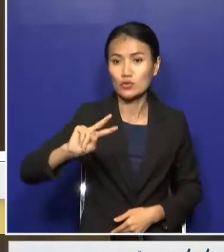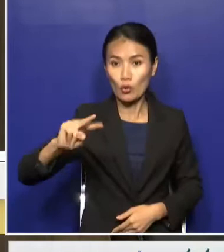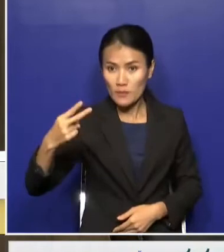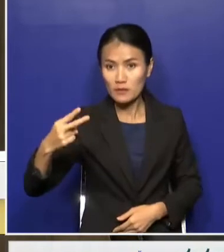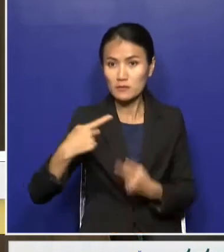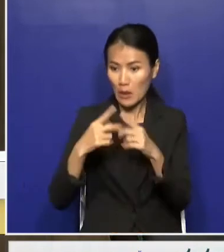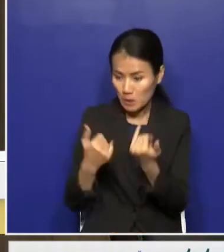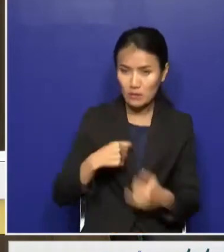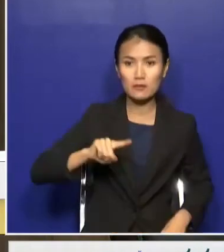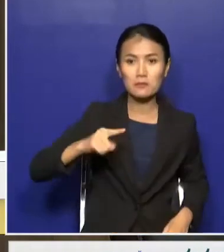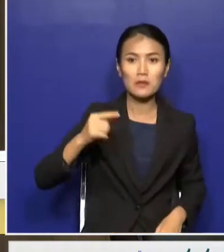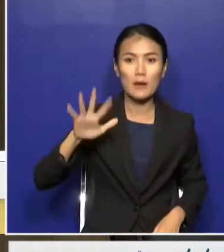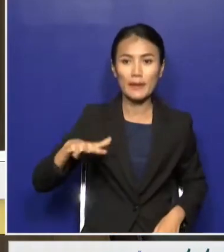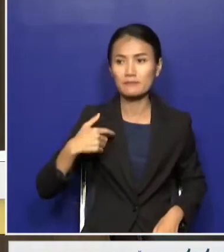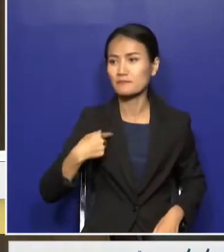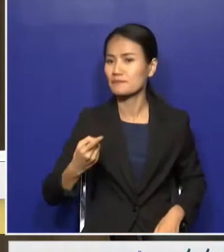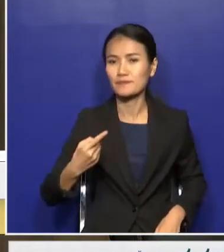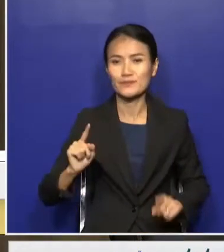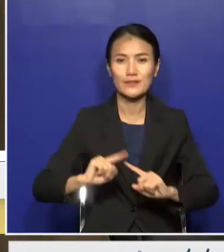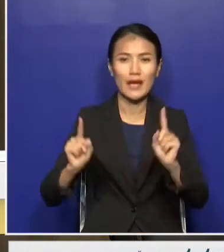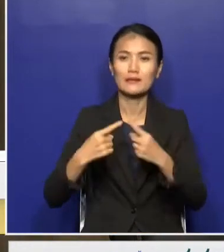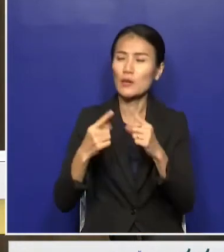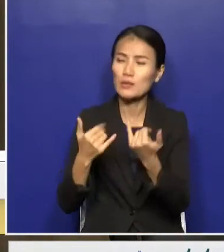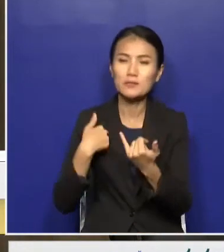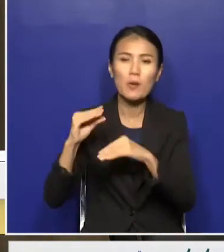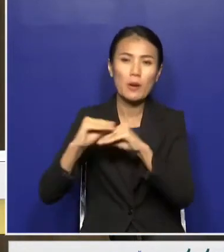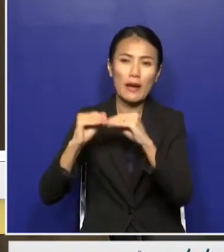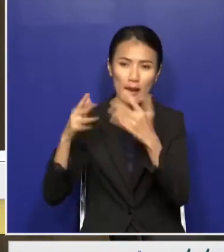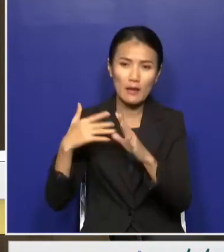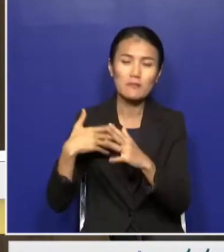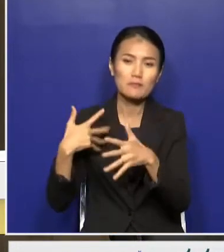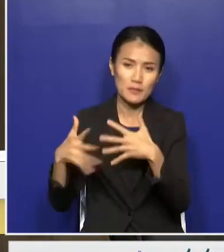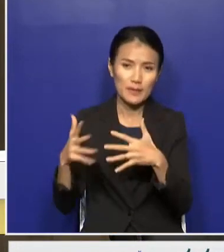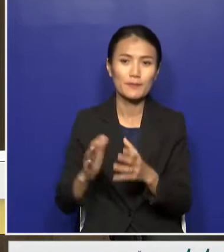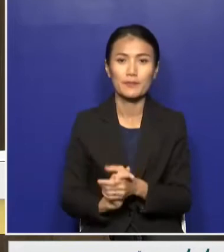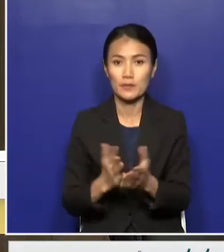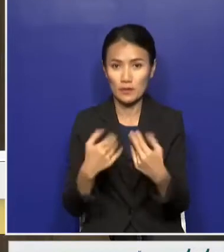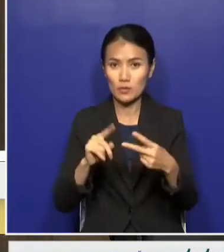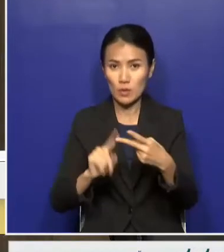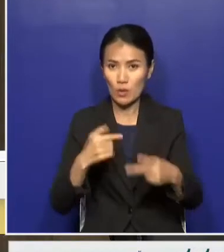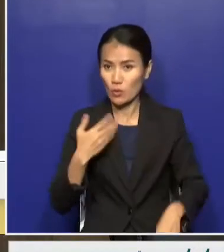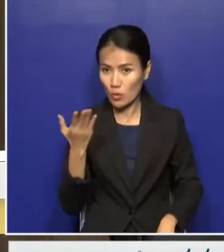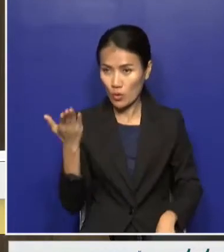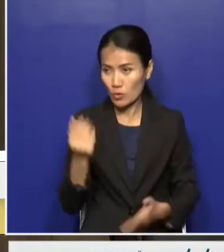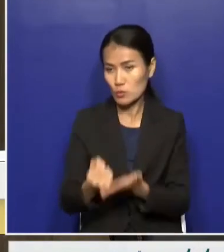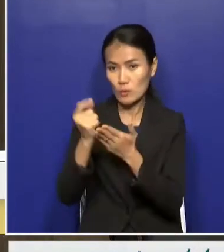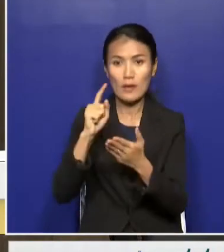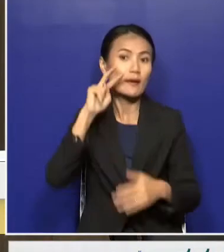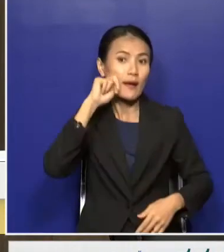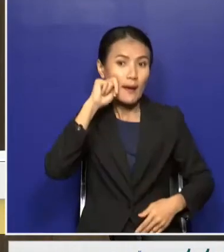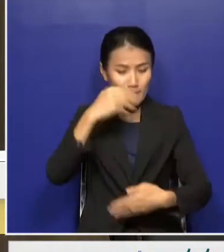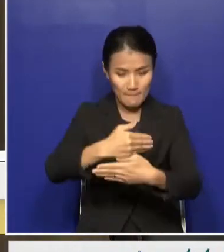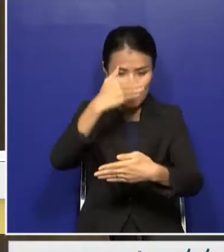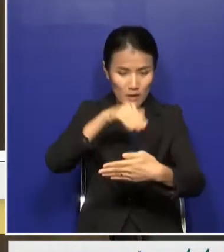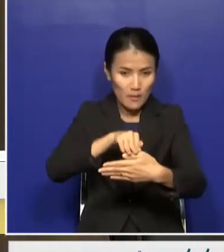ก็ต้องขอบคุณนะครับเรื่องที่2คือเรื่องของขอให้ช่วยนะครับในการที่จะปล่อยน้ำนะครับเพื่อให้ชาว